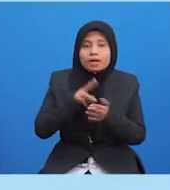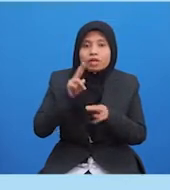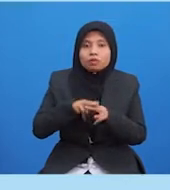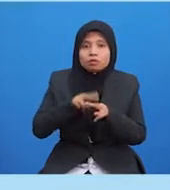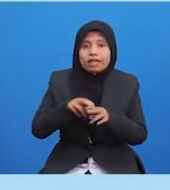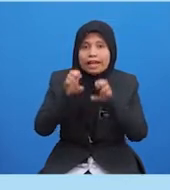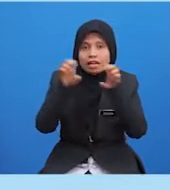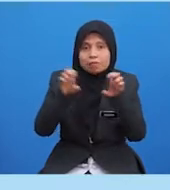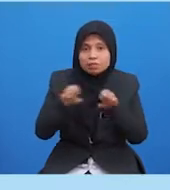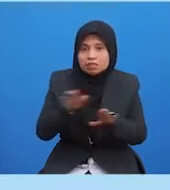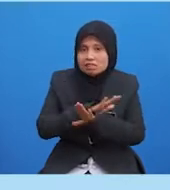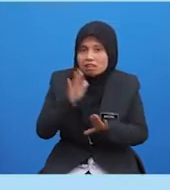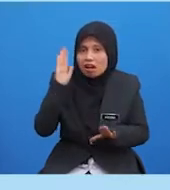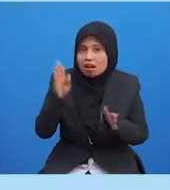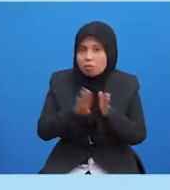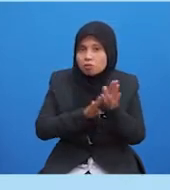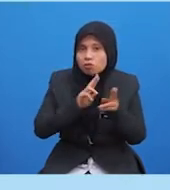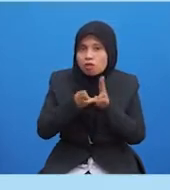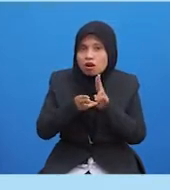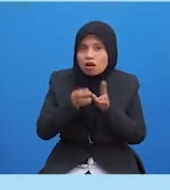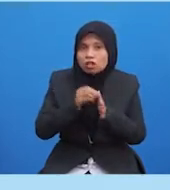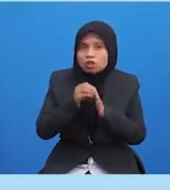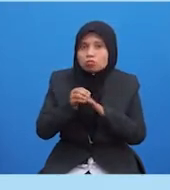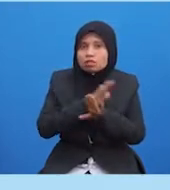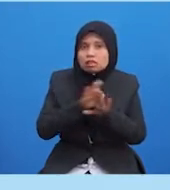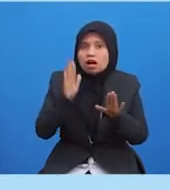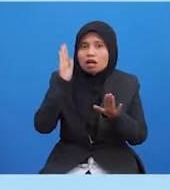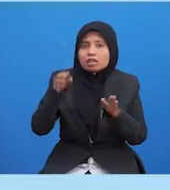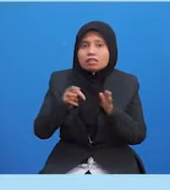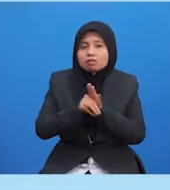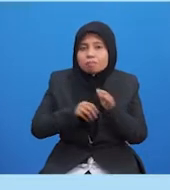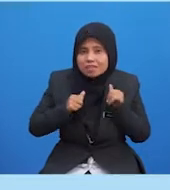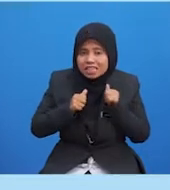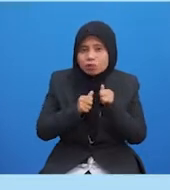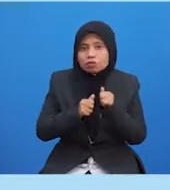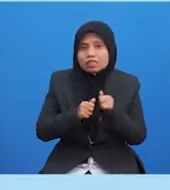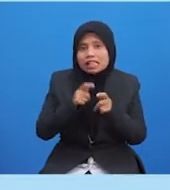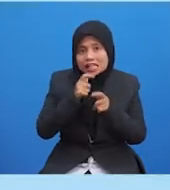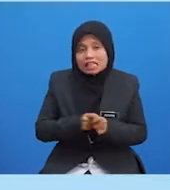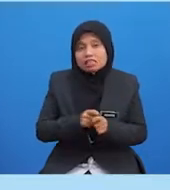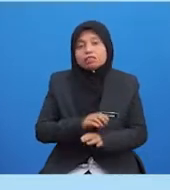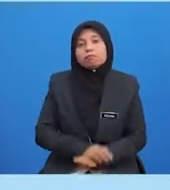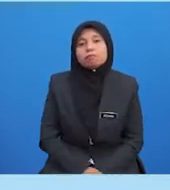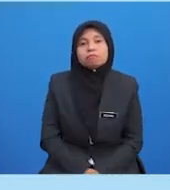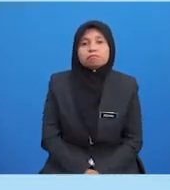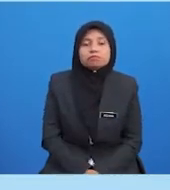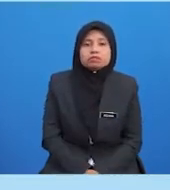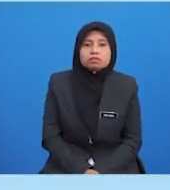Kedudukan elemen tidak akan berubah atau tidak akan mengikut ketetapan.